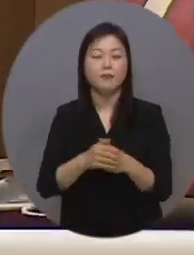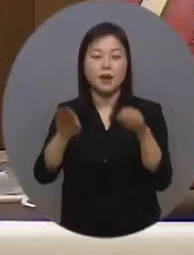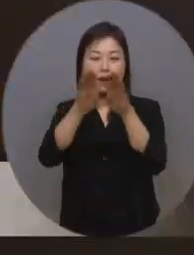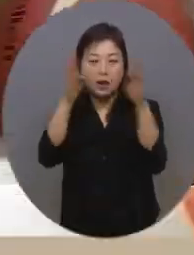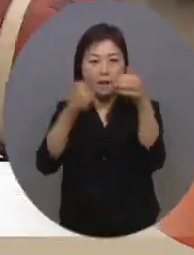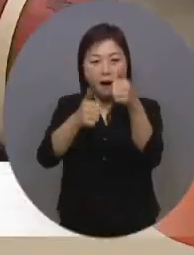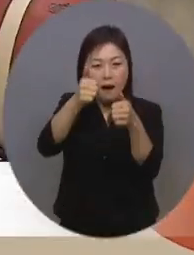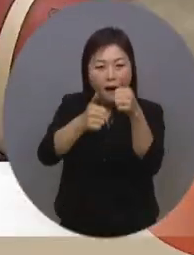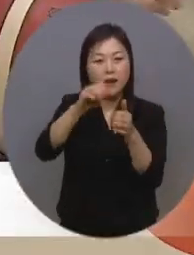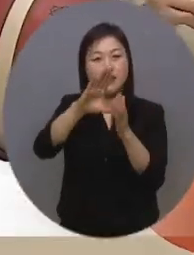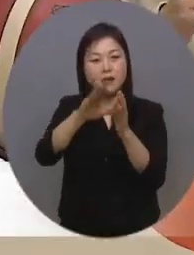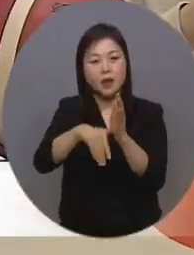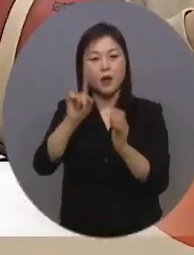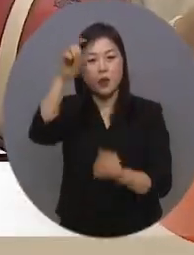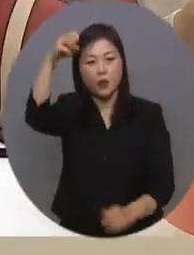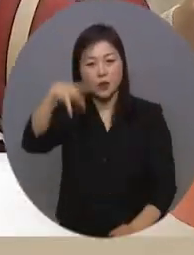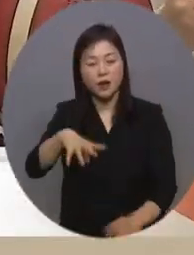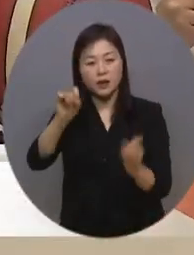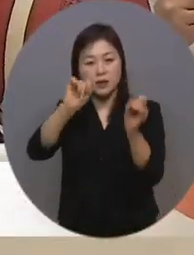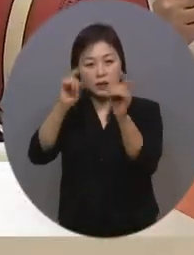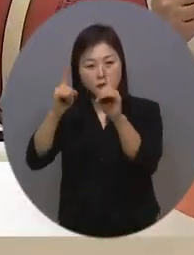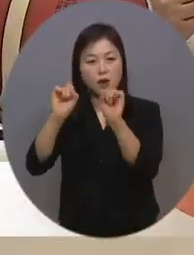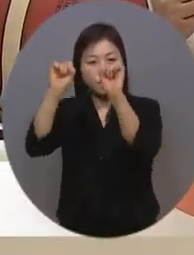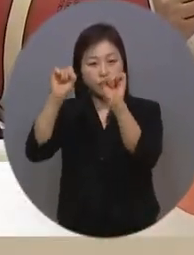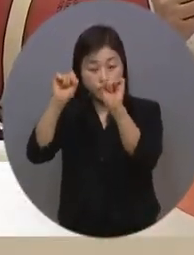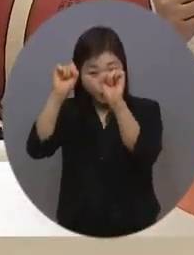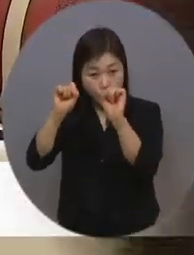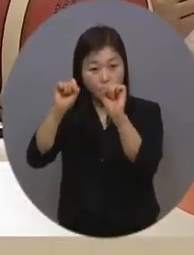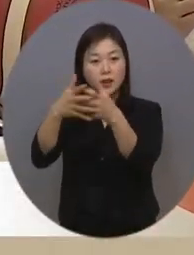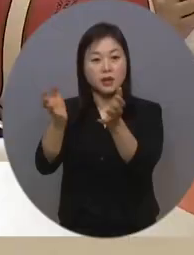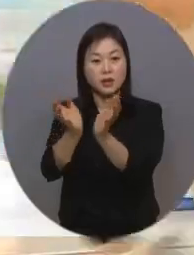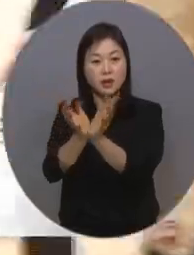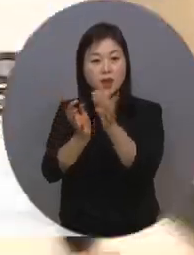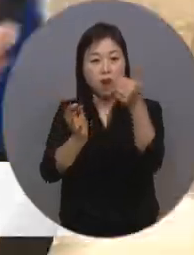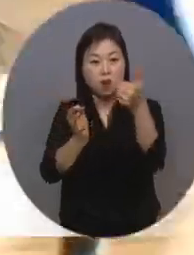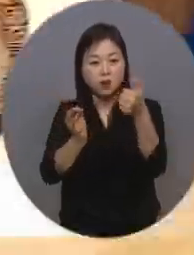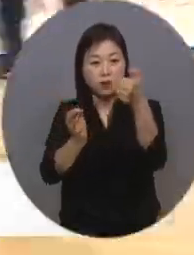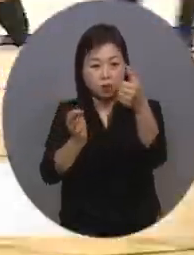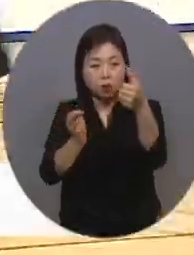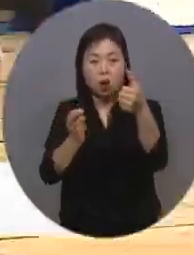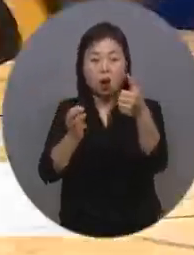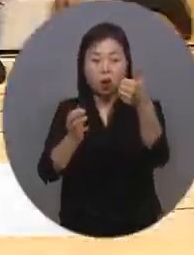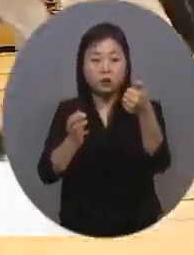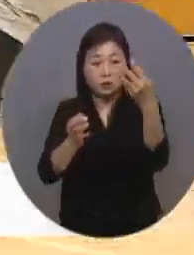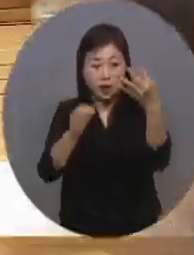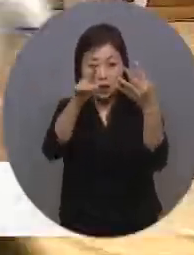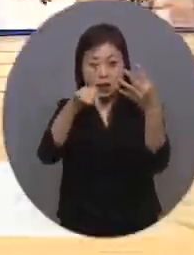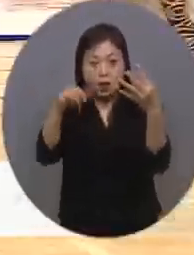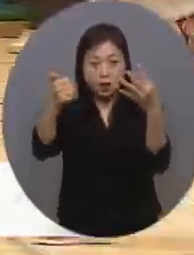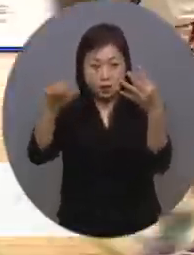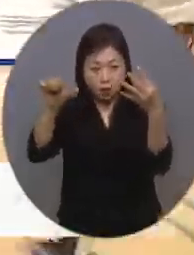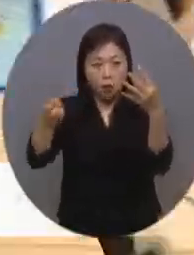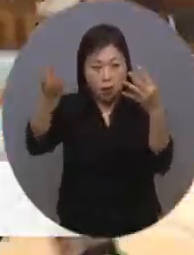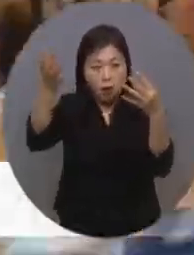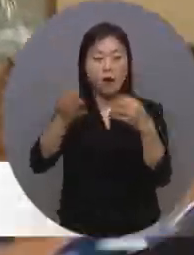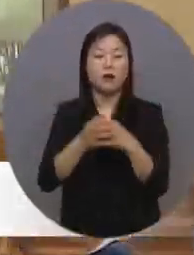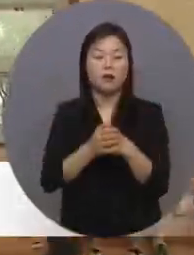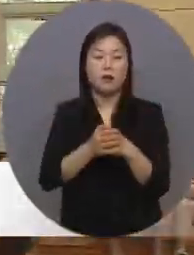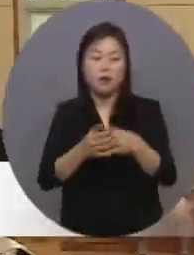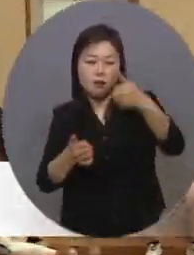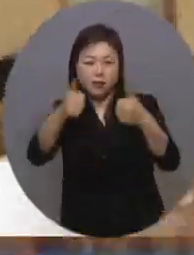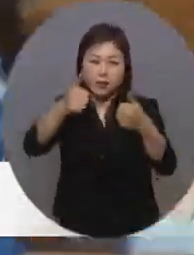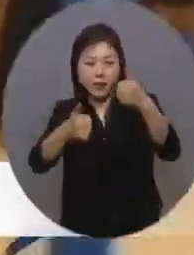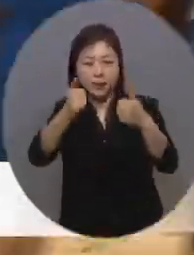고양시 재활스포츠센터가 55-54로 승리를 거뒀습니다. 계속된 접전 끝에 집중력을 유지하며 한